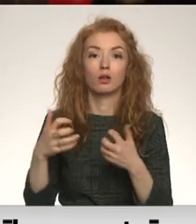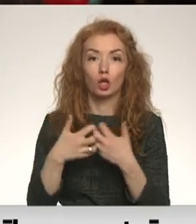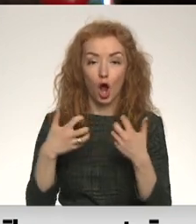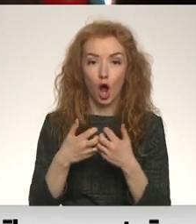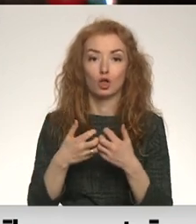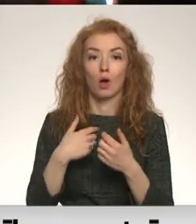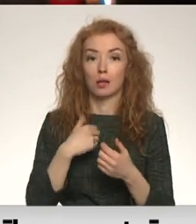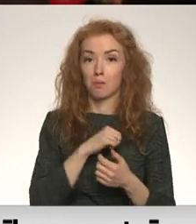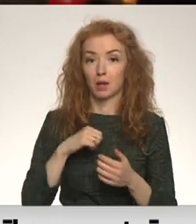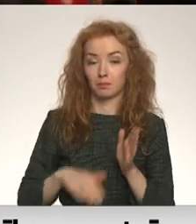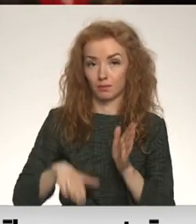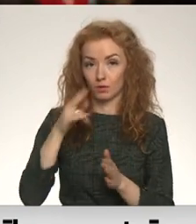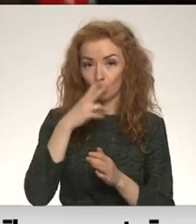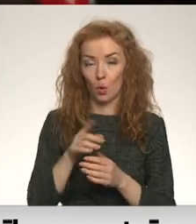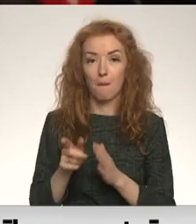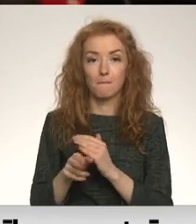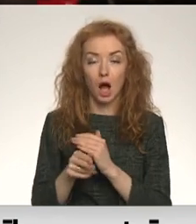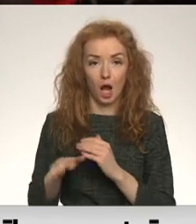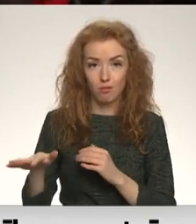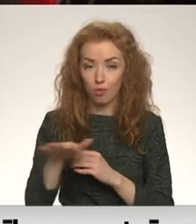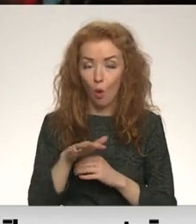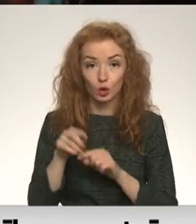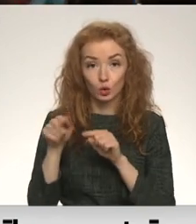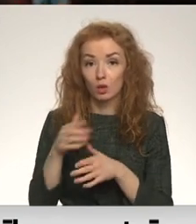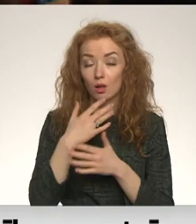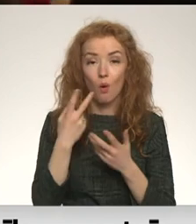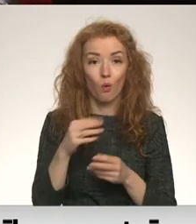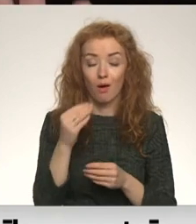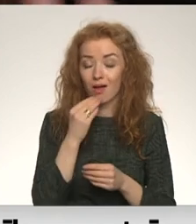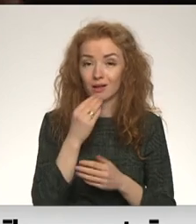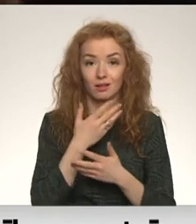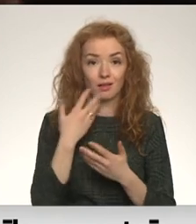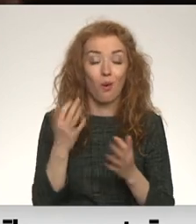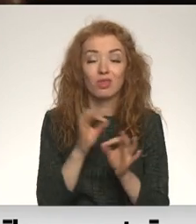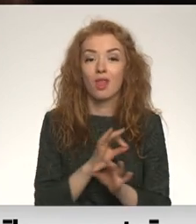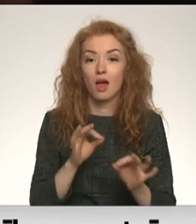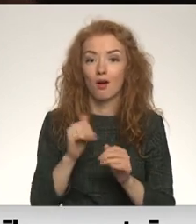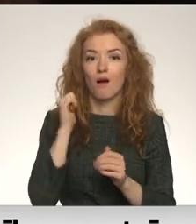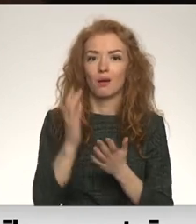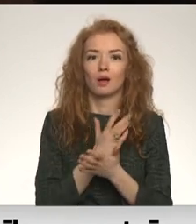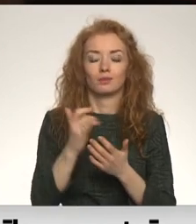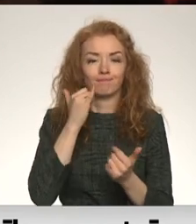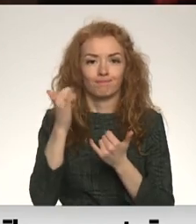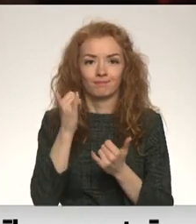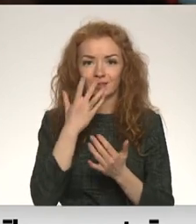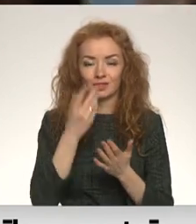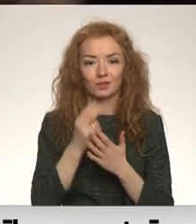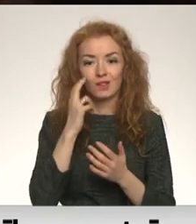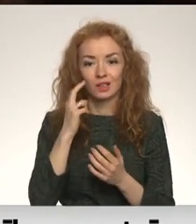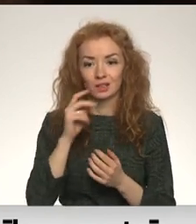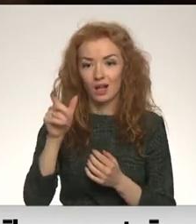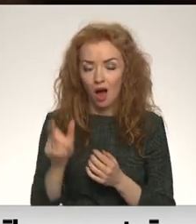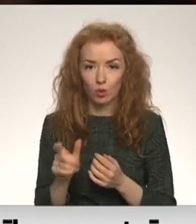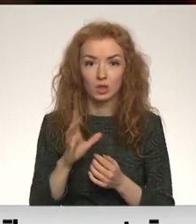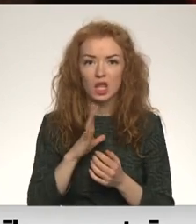pašlaik atrodas pilnā blokādē. Cilvēkiem tur nav ne ēdiena, ne ūdens, ne gāzes. Vakar man beidzot izdevās sazināties ar saviem vecākiem, kurus